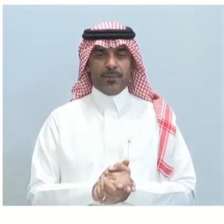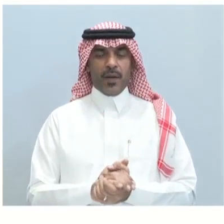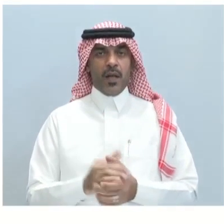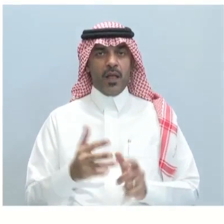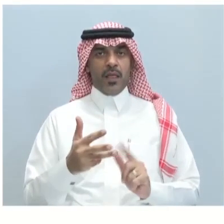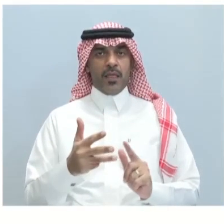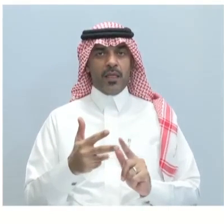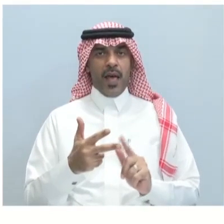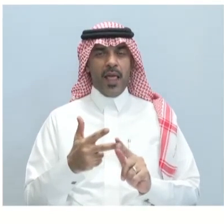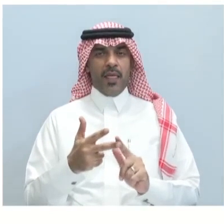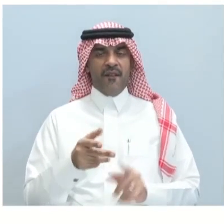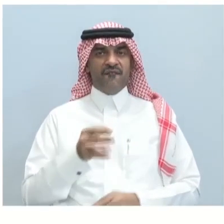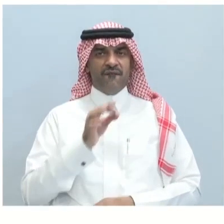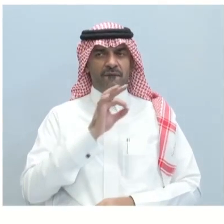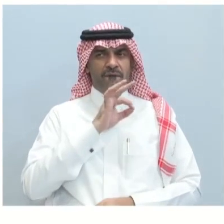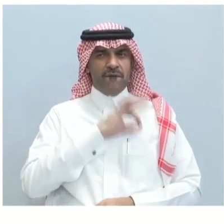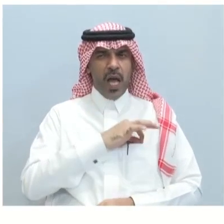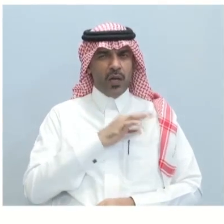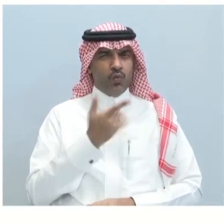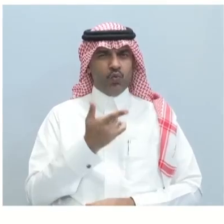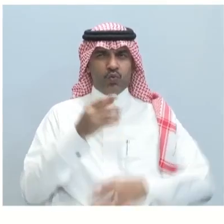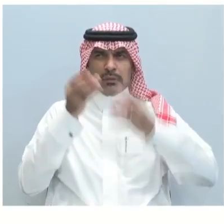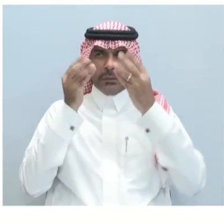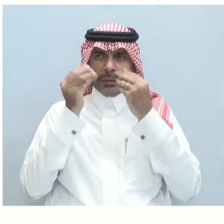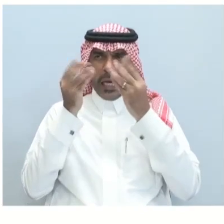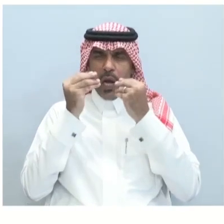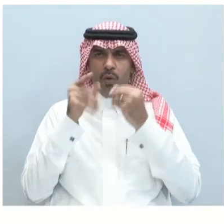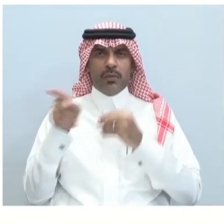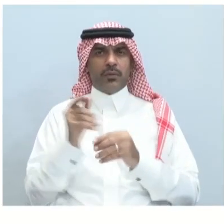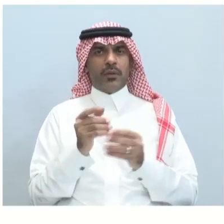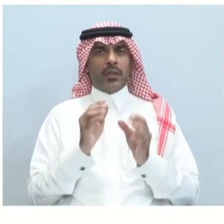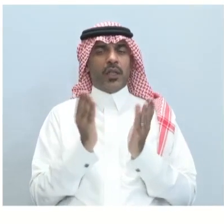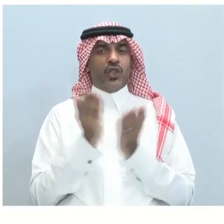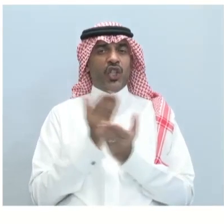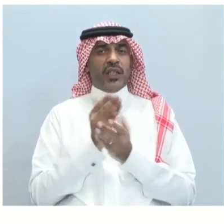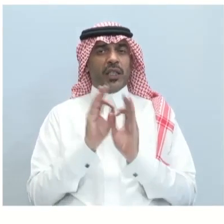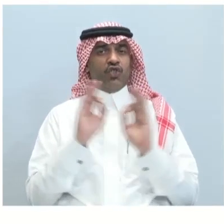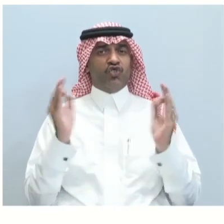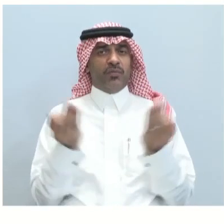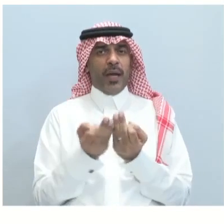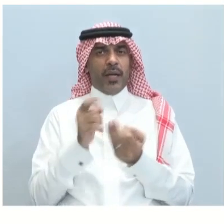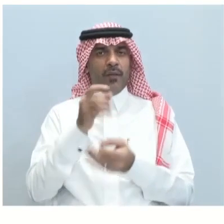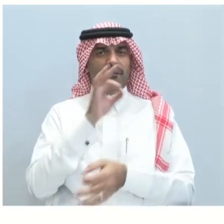فائده تعلم ومعرفه الدراسه ماده الدراسات الاجتماعيه